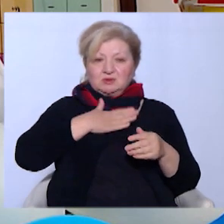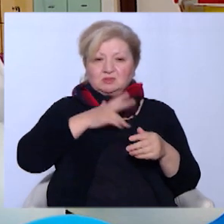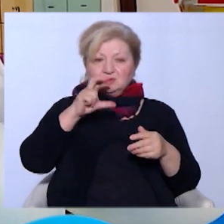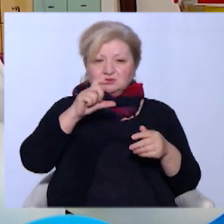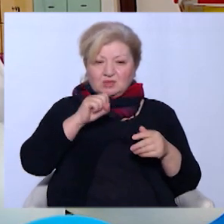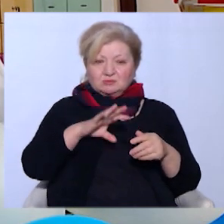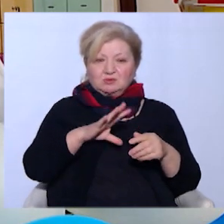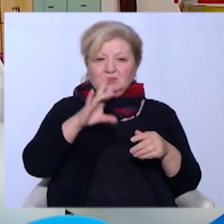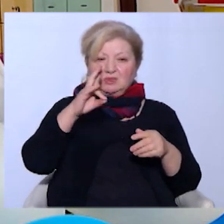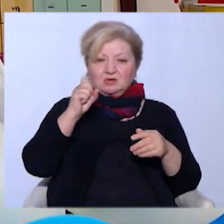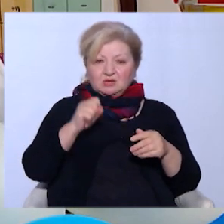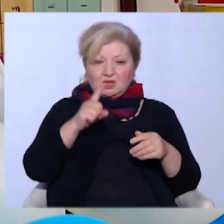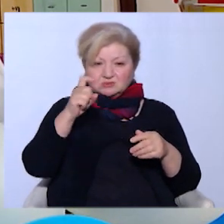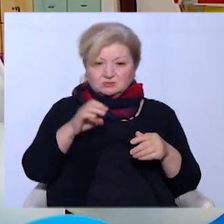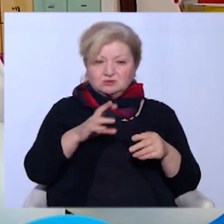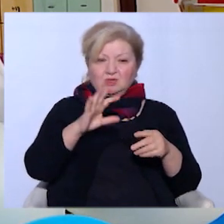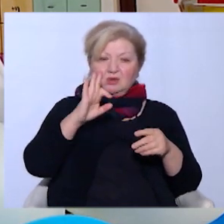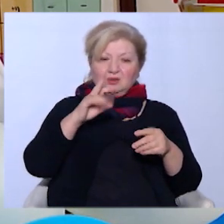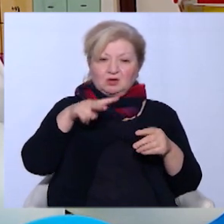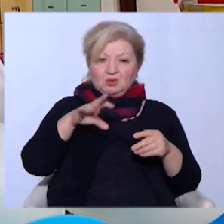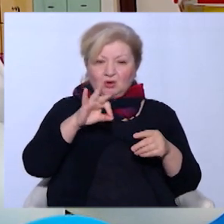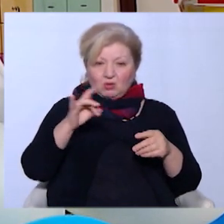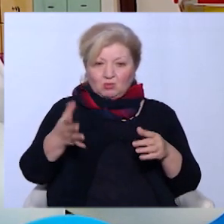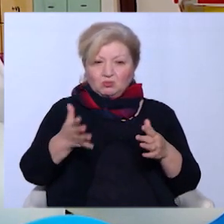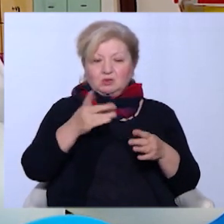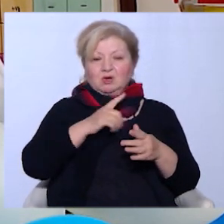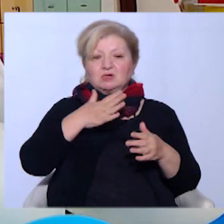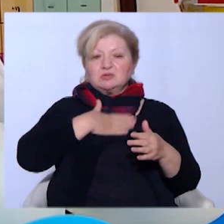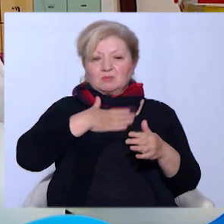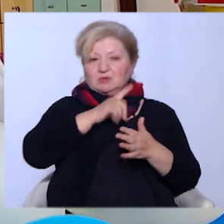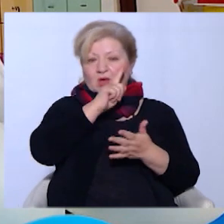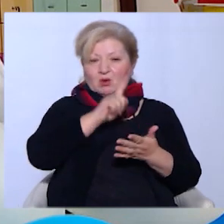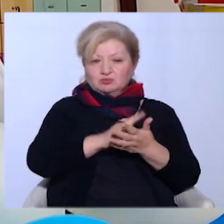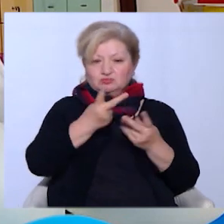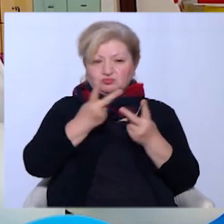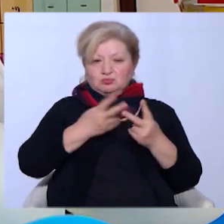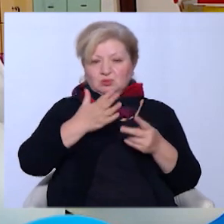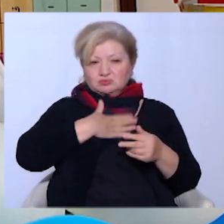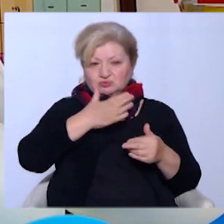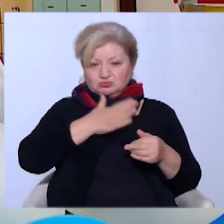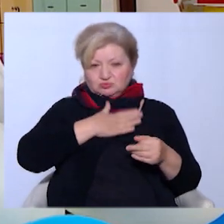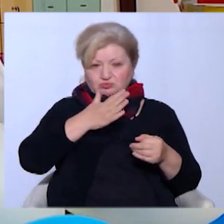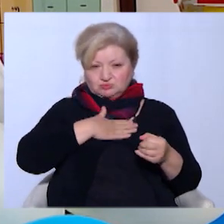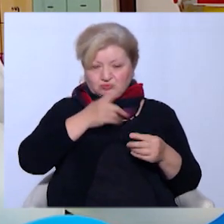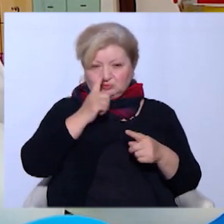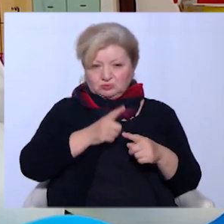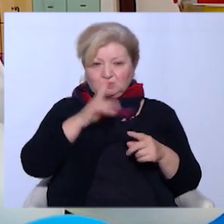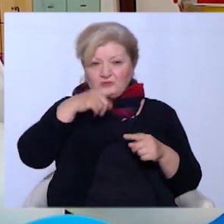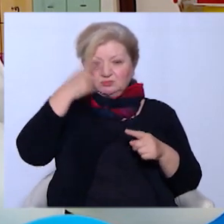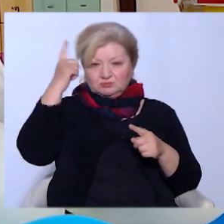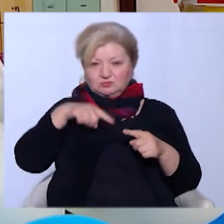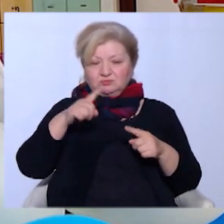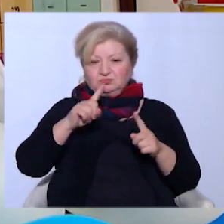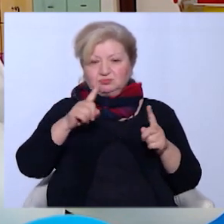ასევე არამეტალებია ჟანგბადი, ნახშირბადი, ქლორი და ასე შემდეგ. ჟანგბადი